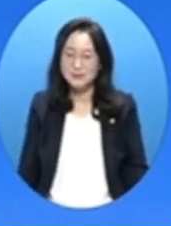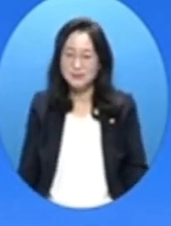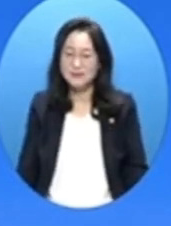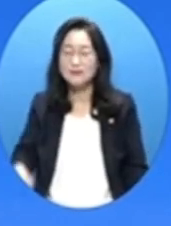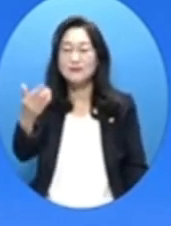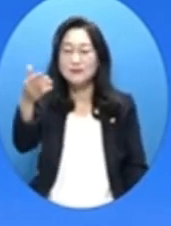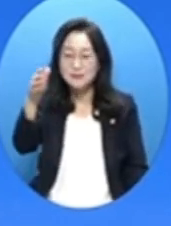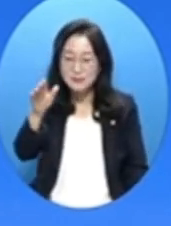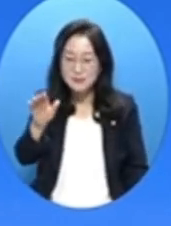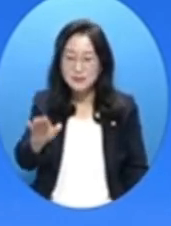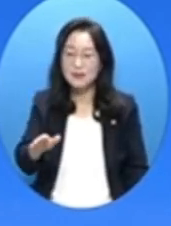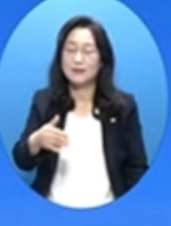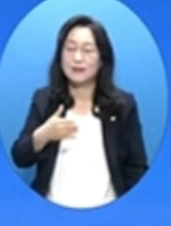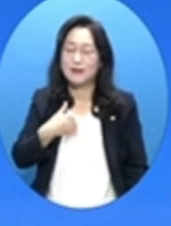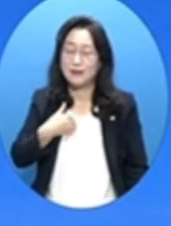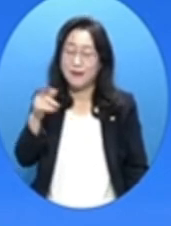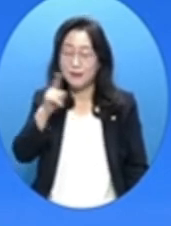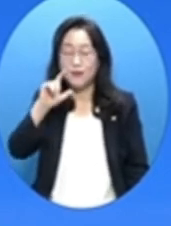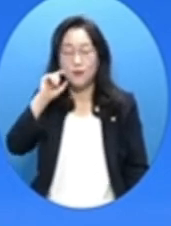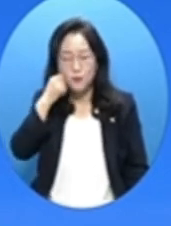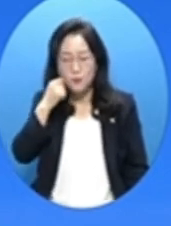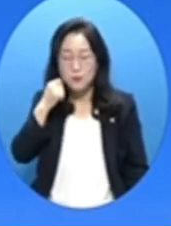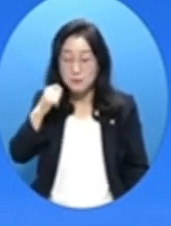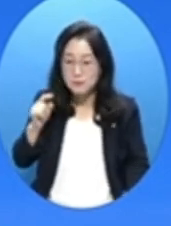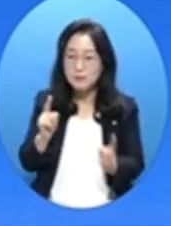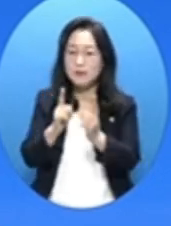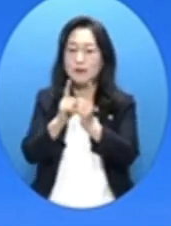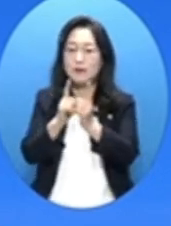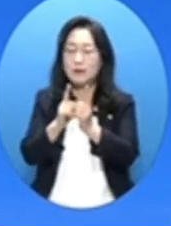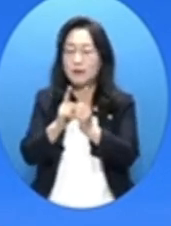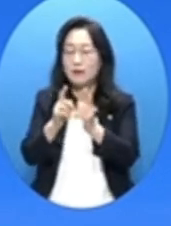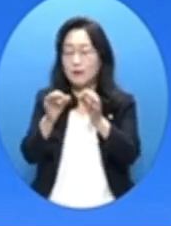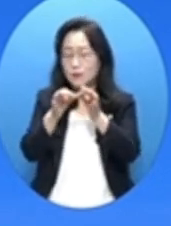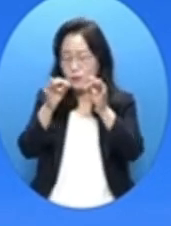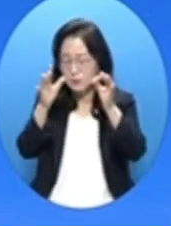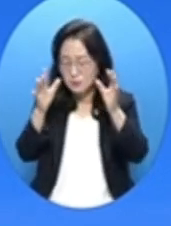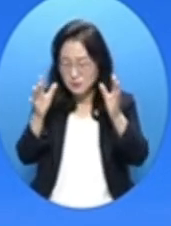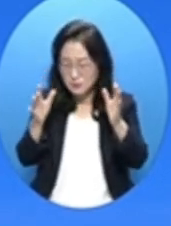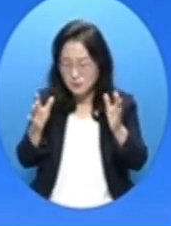그런데 내가 어떤 어려움을 당해서 내가 오랫동안